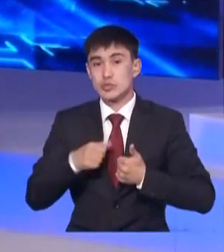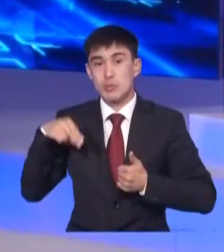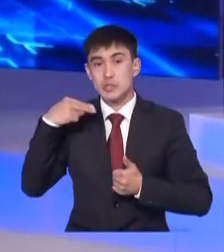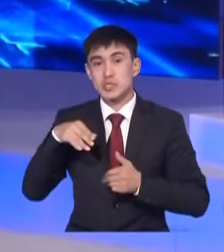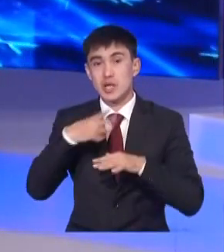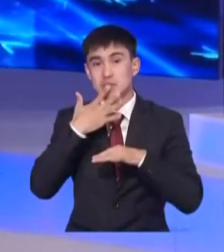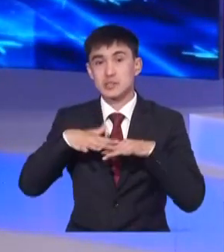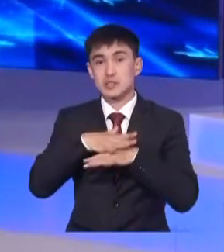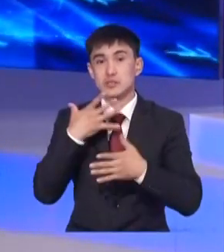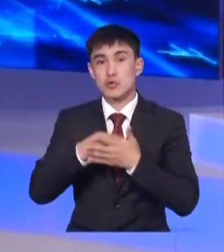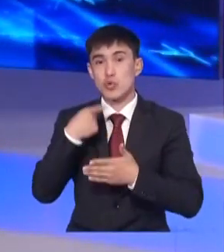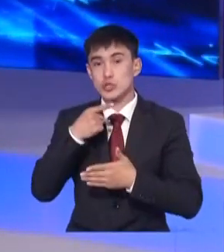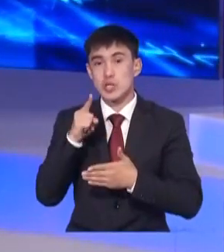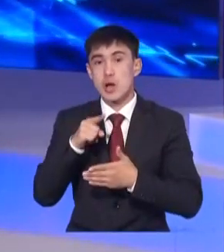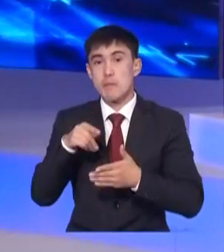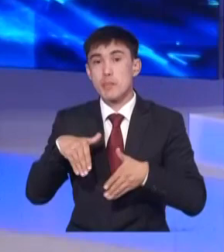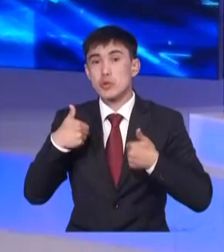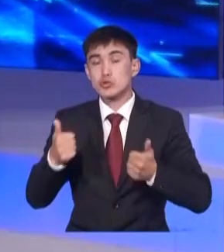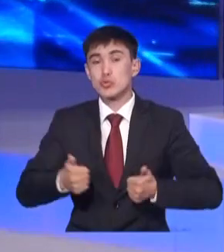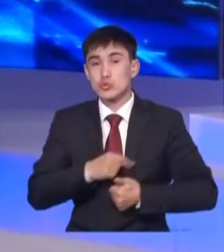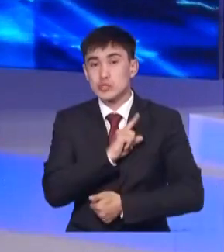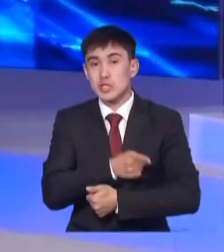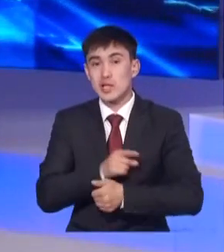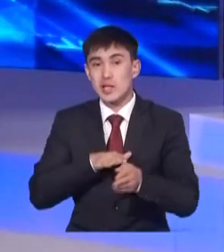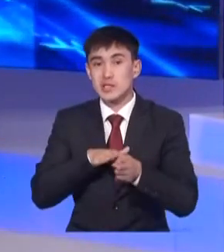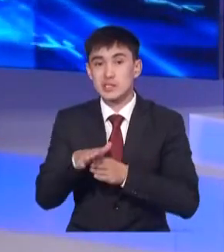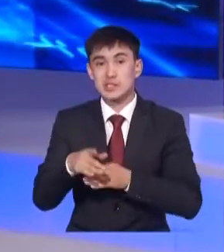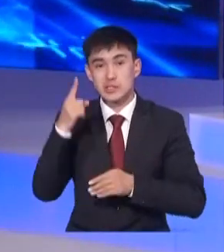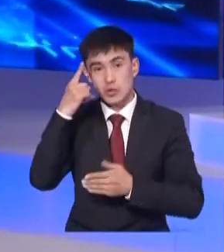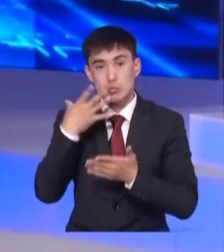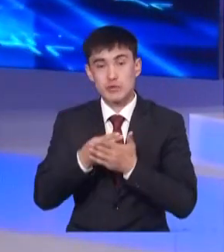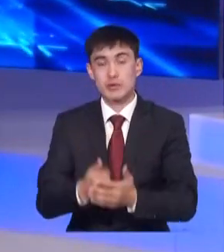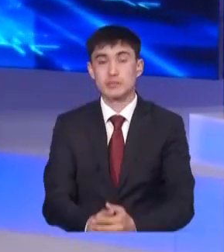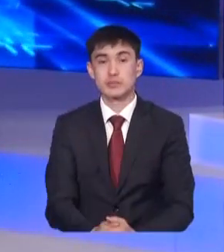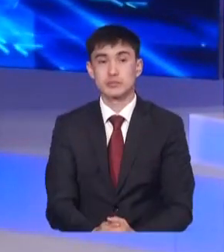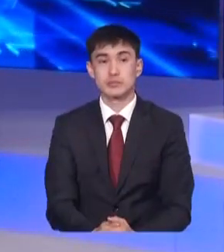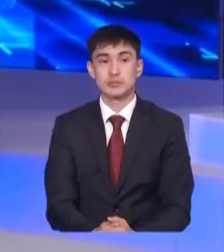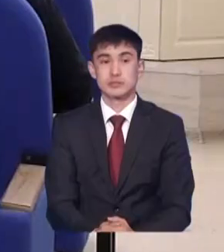президент ассоциации, в свою очередь, приложит все усилия для реализации задуманного.